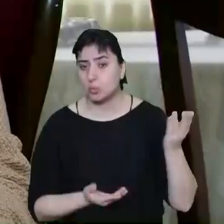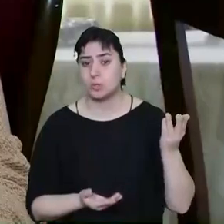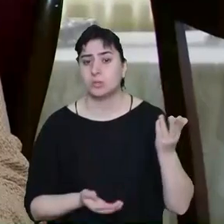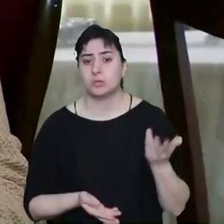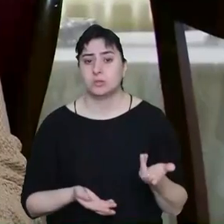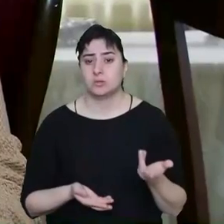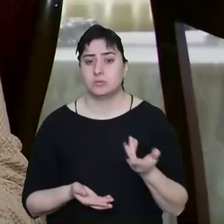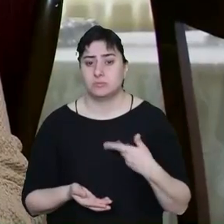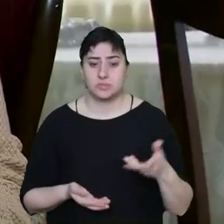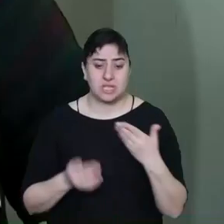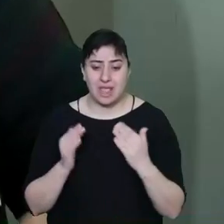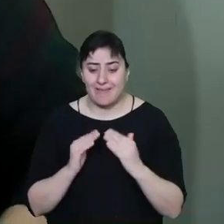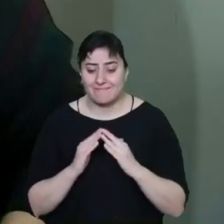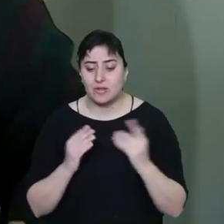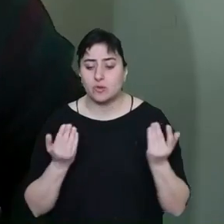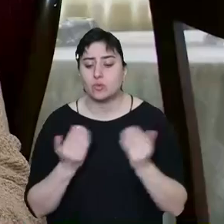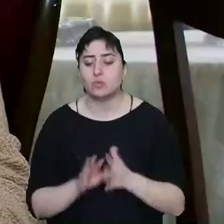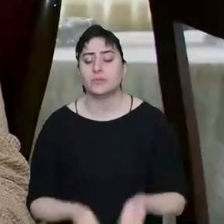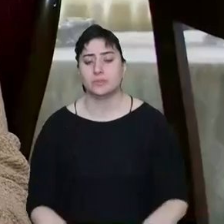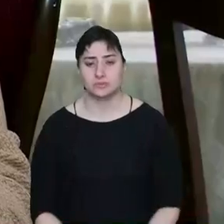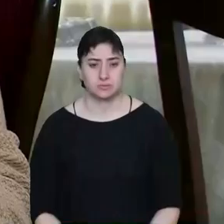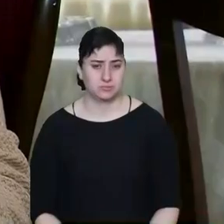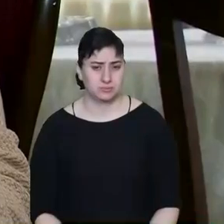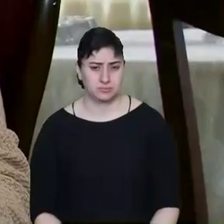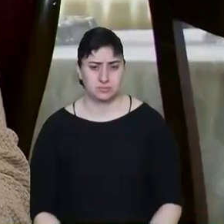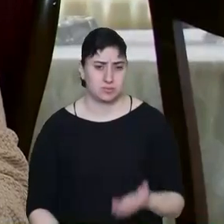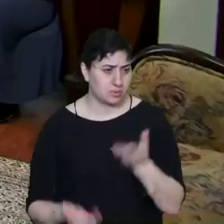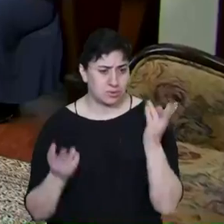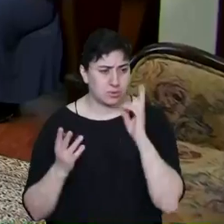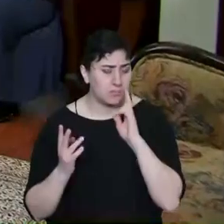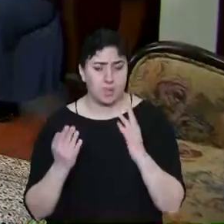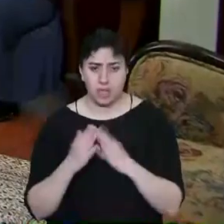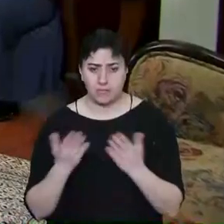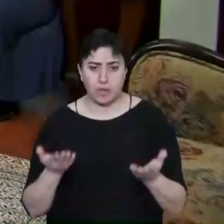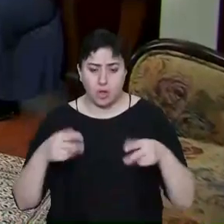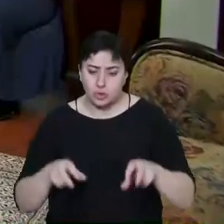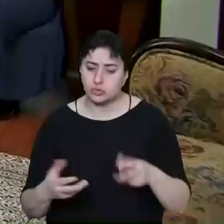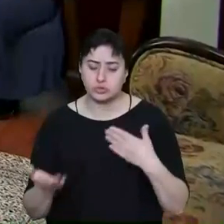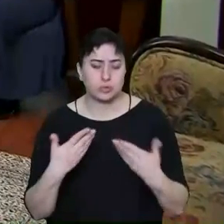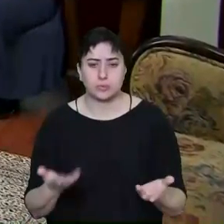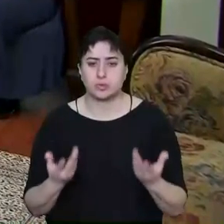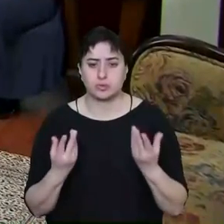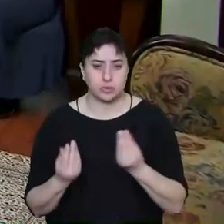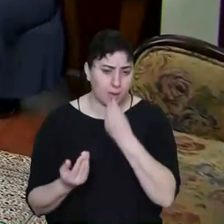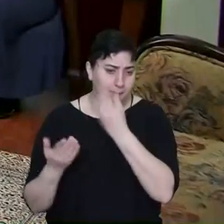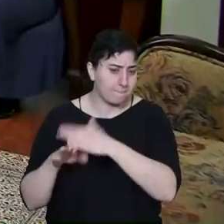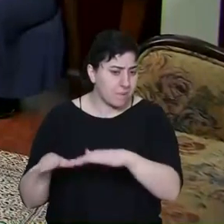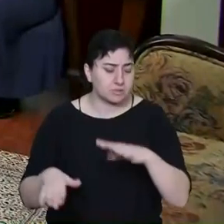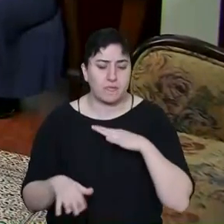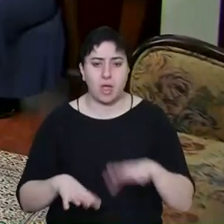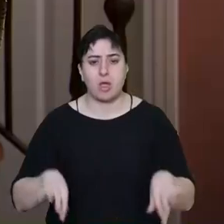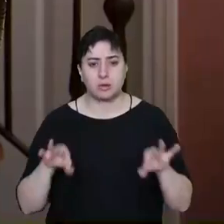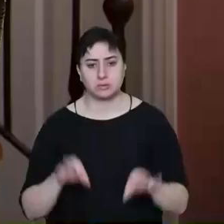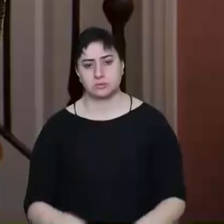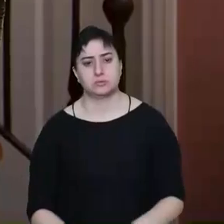insanlar. Yani bizim ev pek müsait değil. Ya niye değil? Tertemiz ev. Oturacaksa koltuk, yemek yiyecekse masa. Hepsi